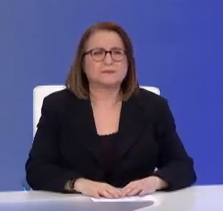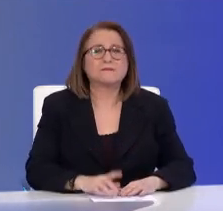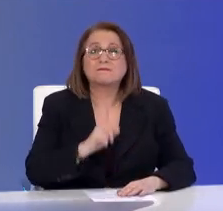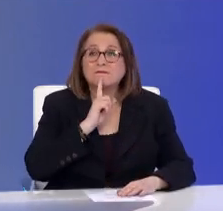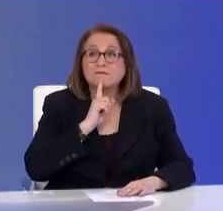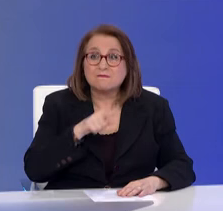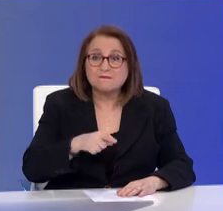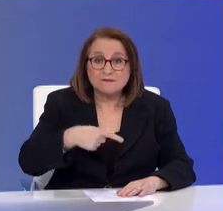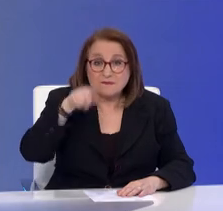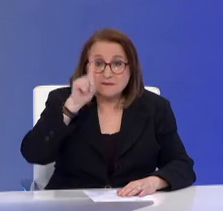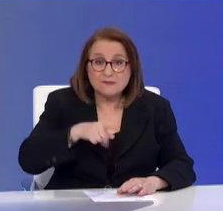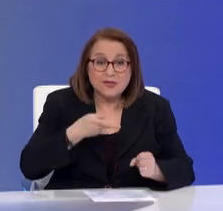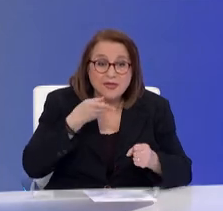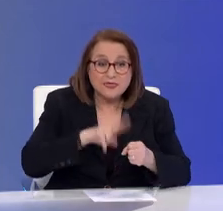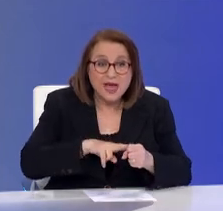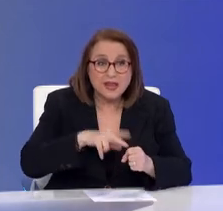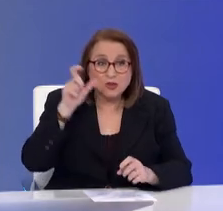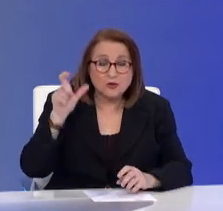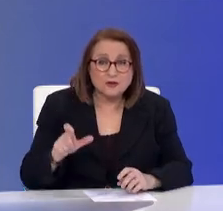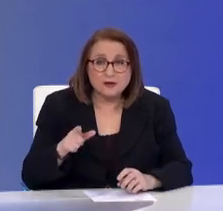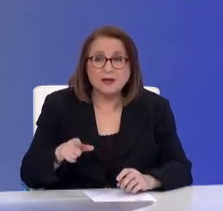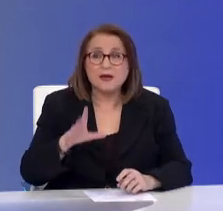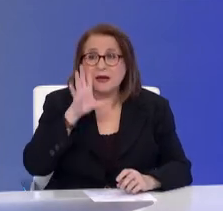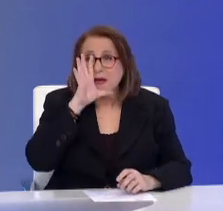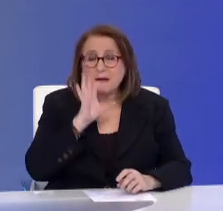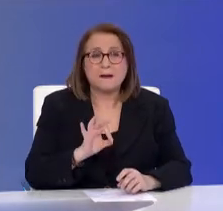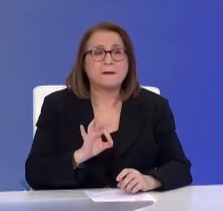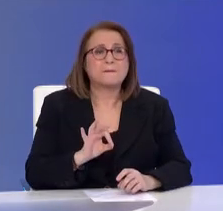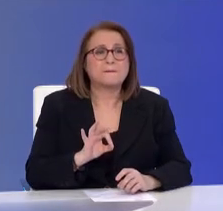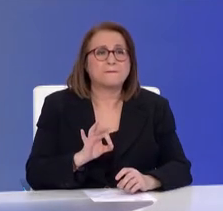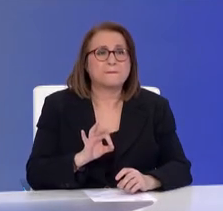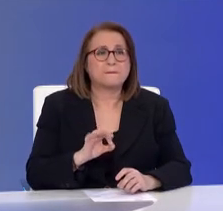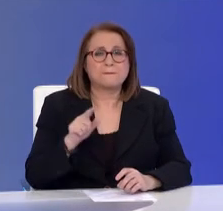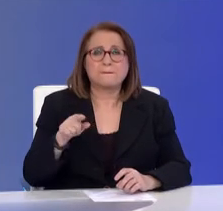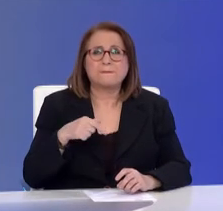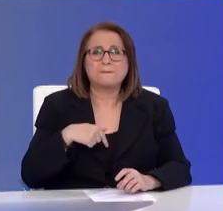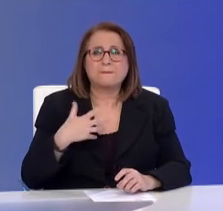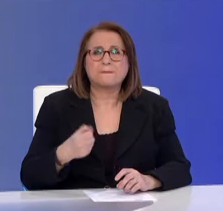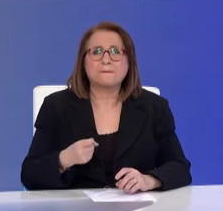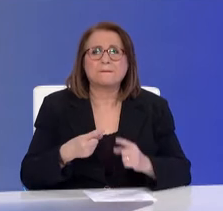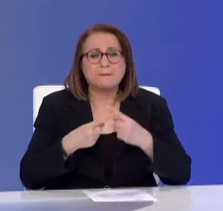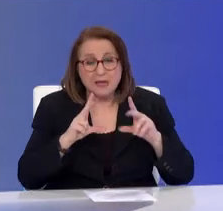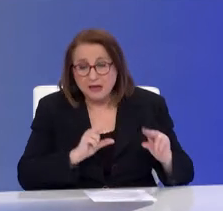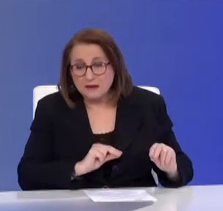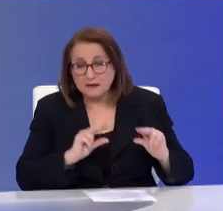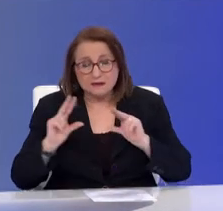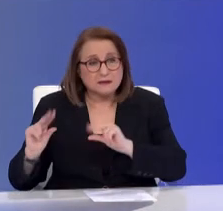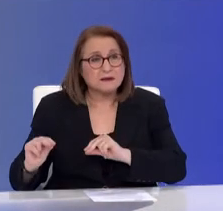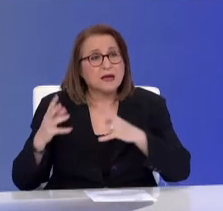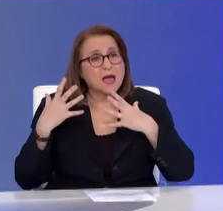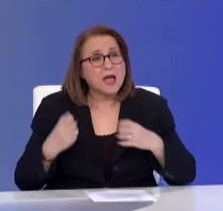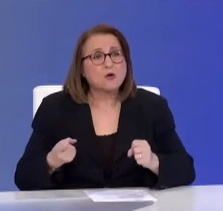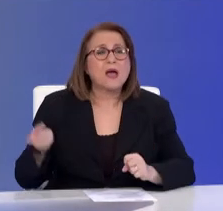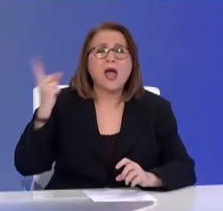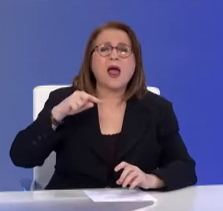ημερομηνία του θανάτου του πραγματικά στην Βοστόνη. Έχουμε μια αντίστοιχη γιορτή